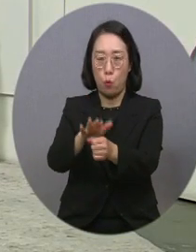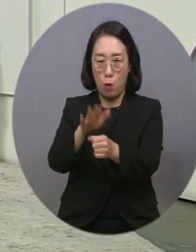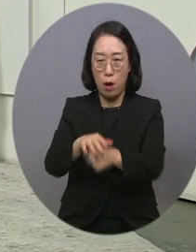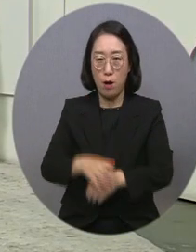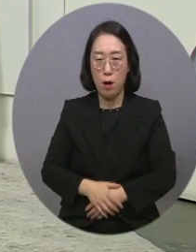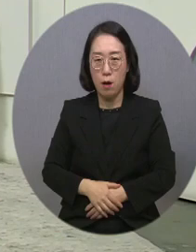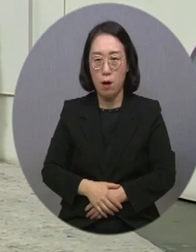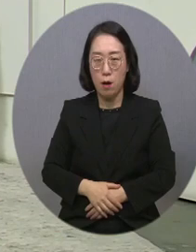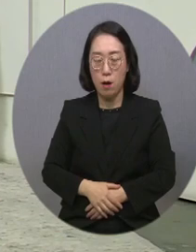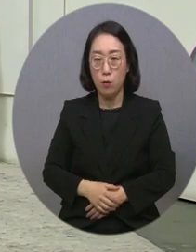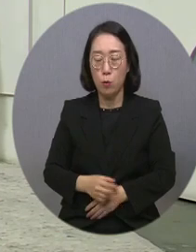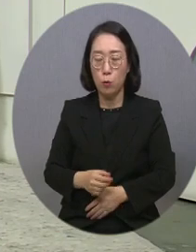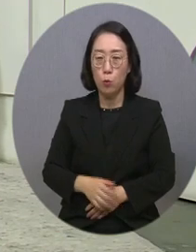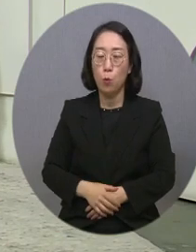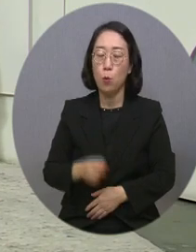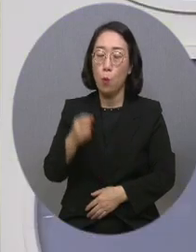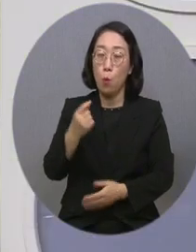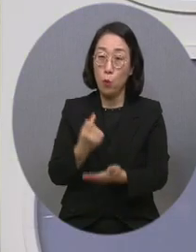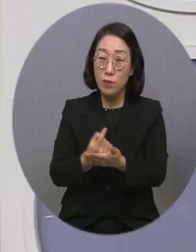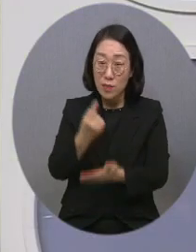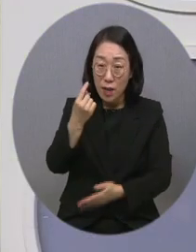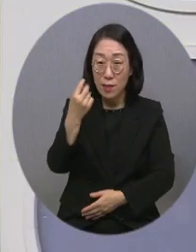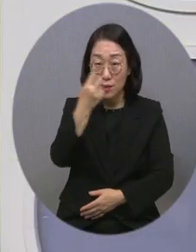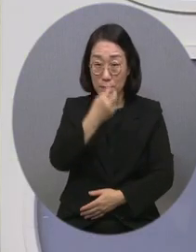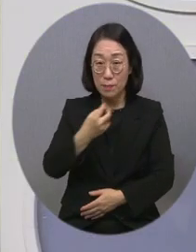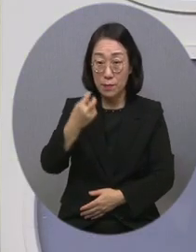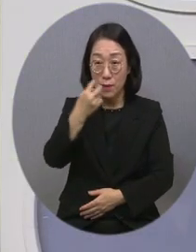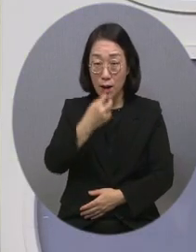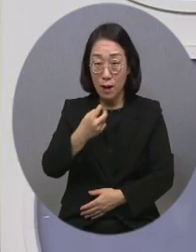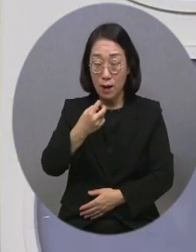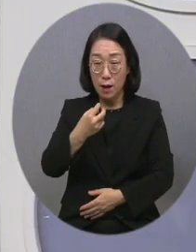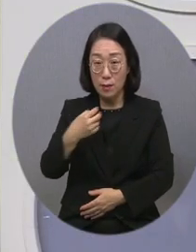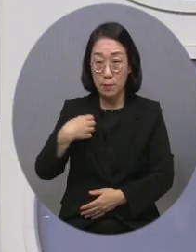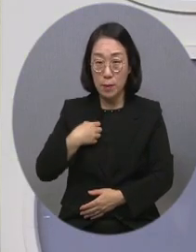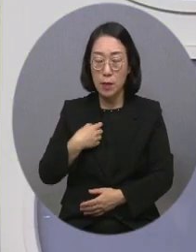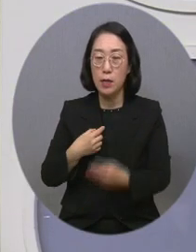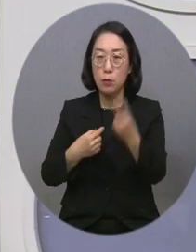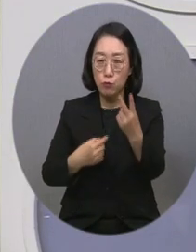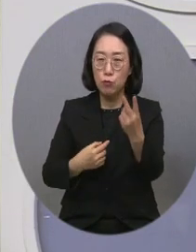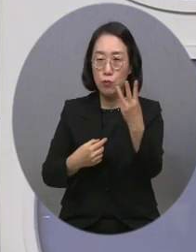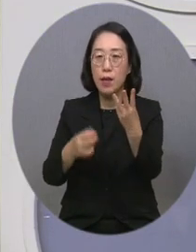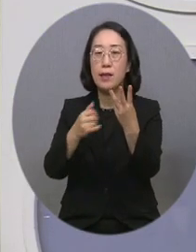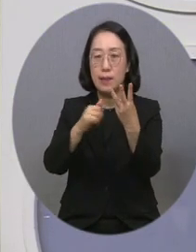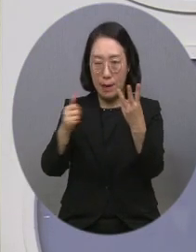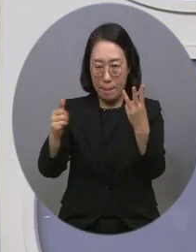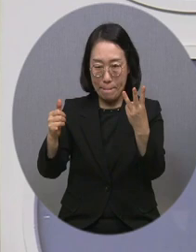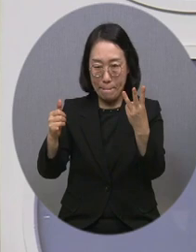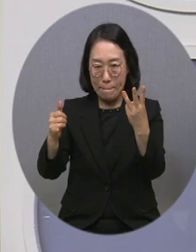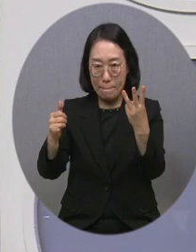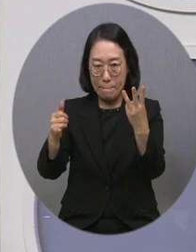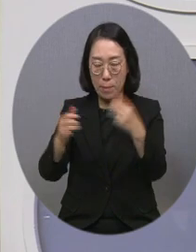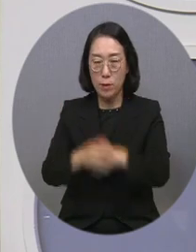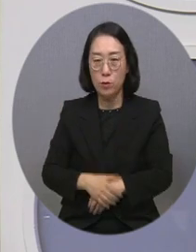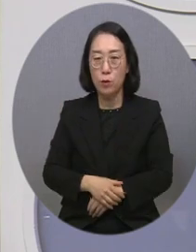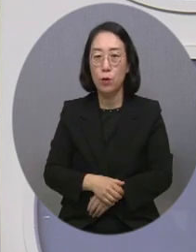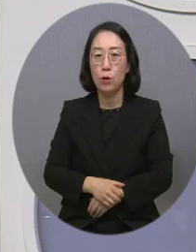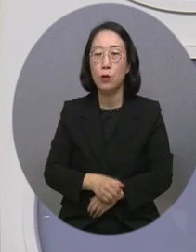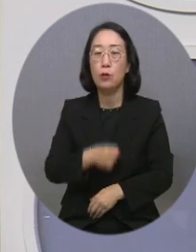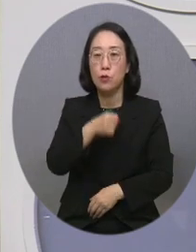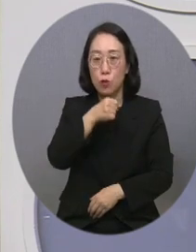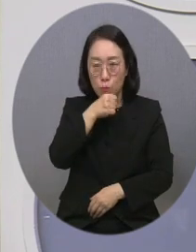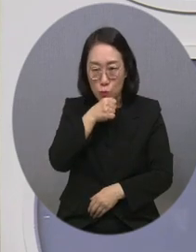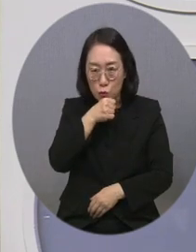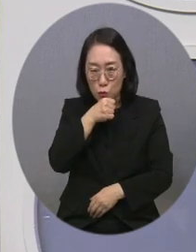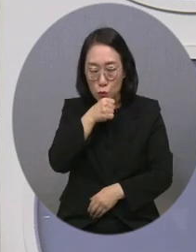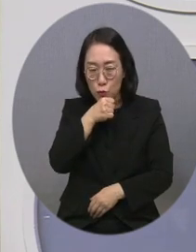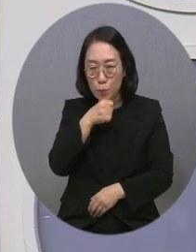그 심사도 혼자 하는 게 아니라 배분분과 2인 내지 3인이 1개조가 돼서 점수로 이렇게 하죠.